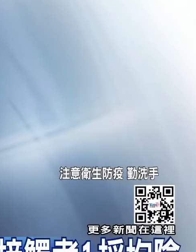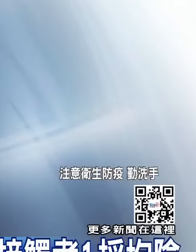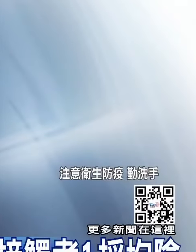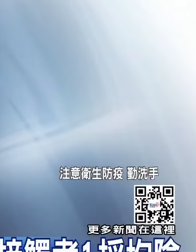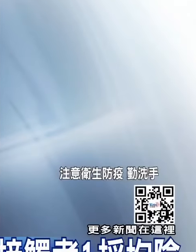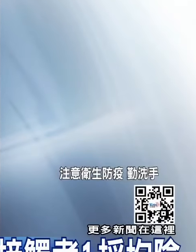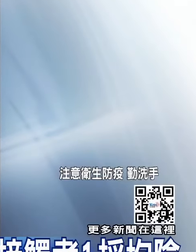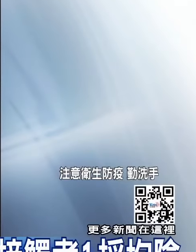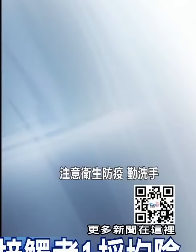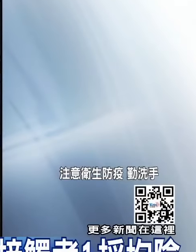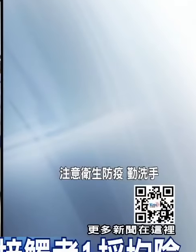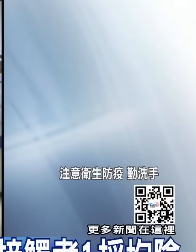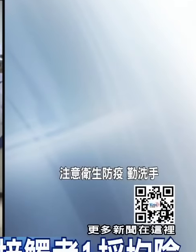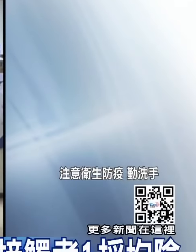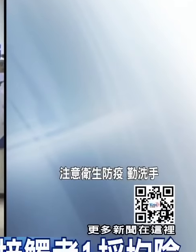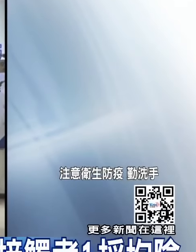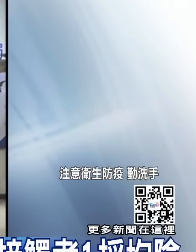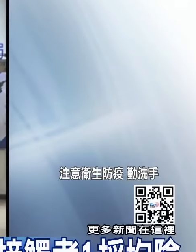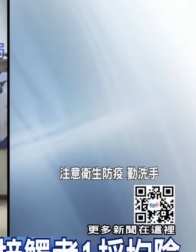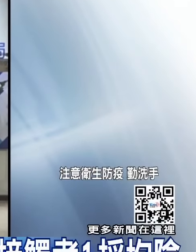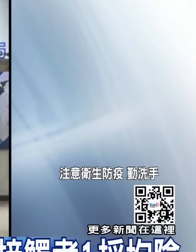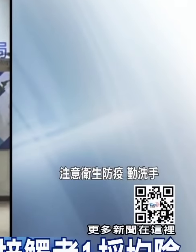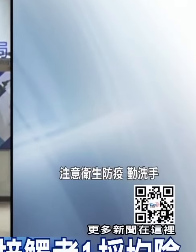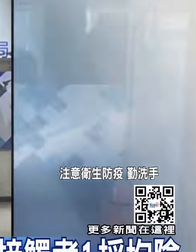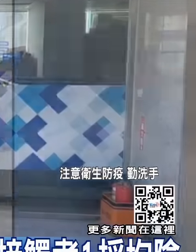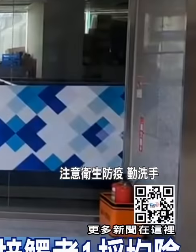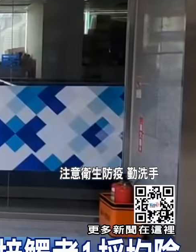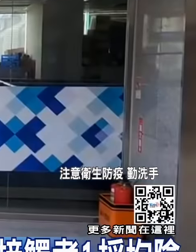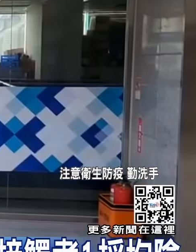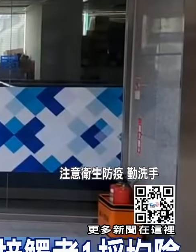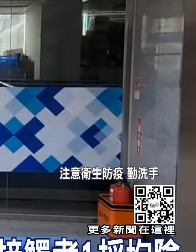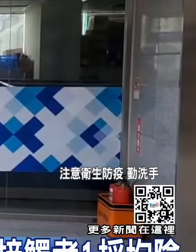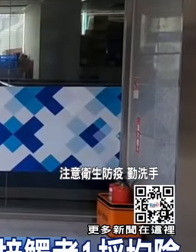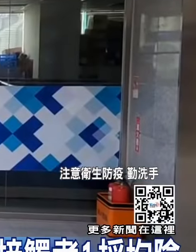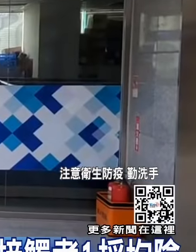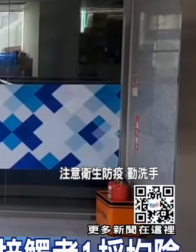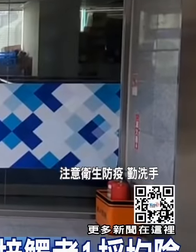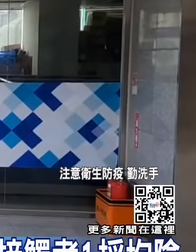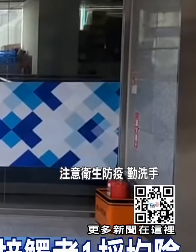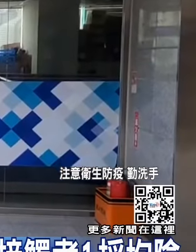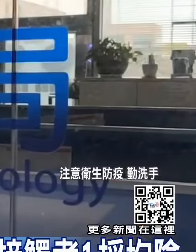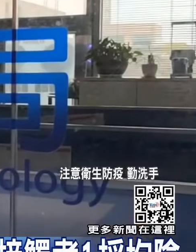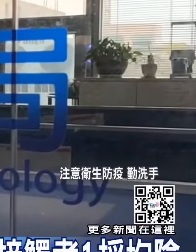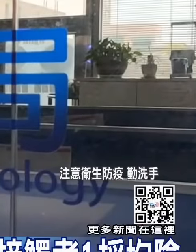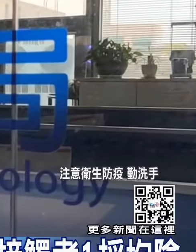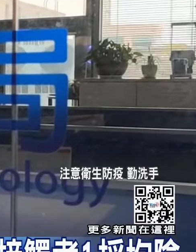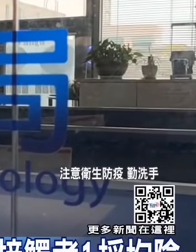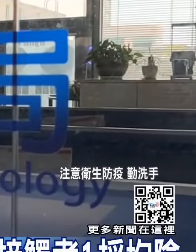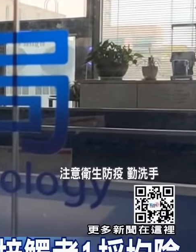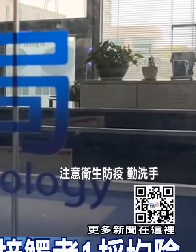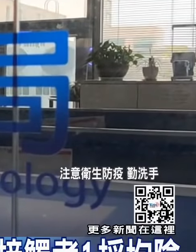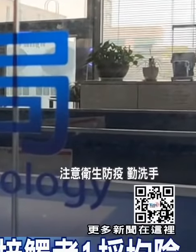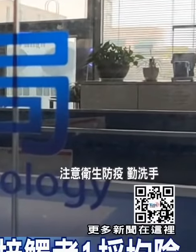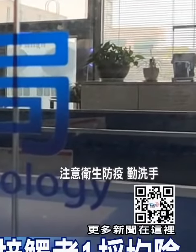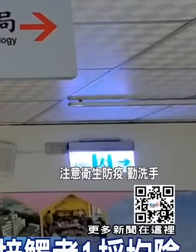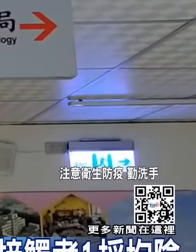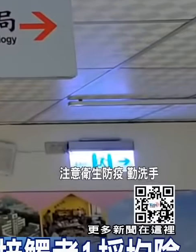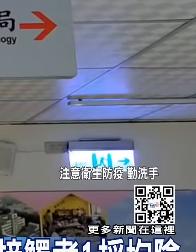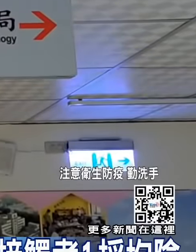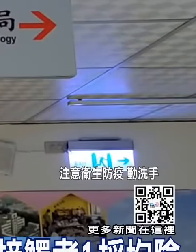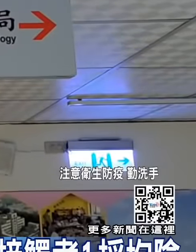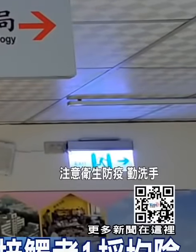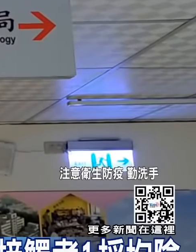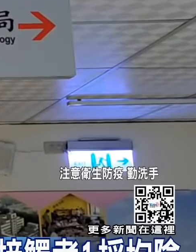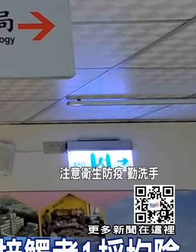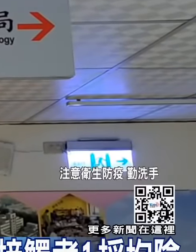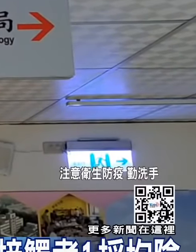家人和机房接触者居隔采检，目前都阴性。而列高风险的九楼资讯科技局研考会员工也全部都要 PCR。